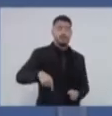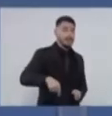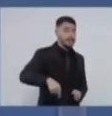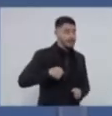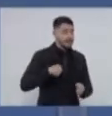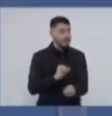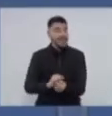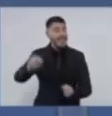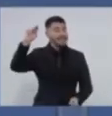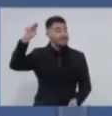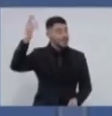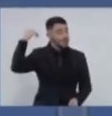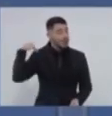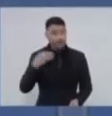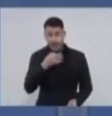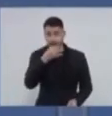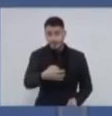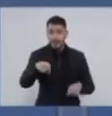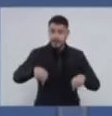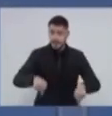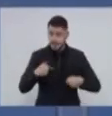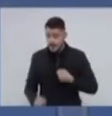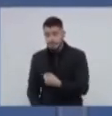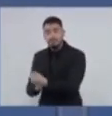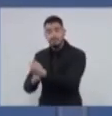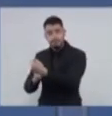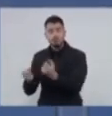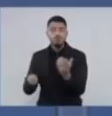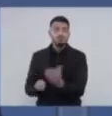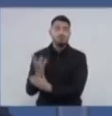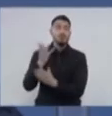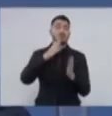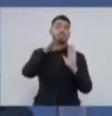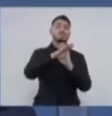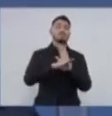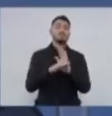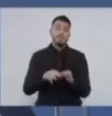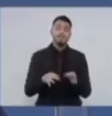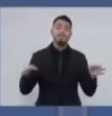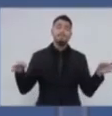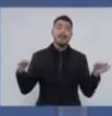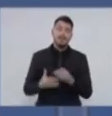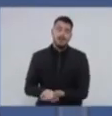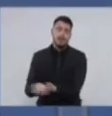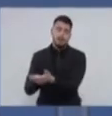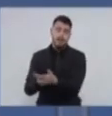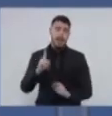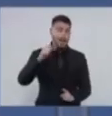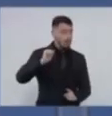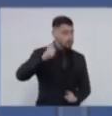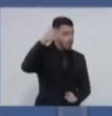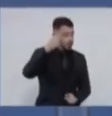δεσμεύει είμαστε εδώ για να ανακοινώσουμε και τα νέα μέτρα στήριξης θα μου επιτραπεί πρώτα όμως να